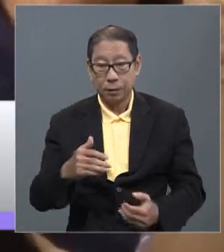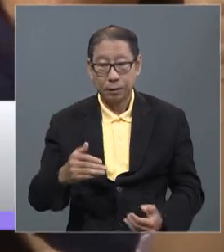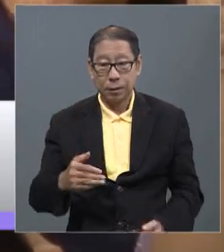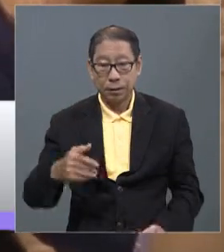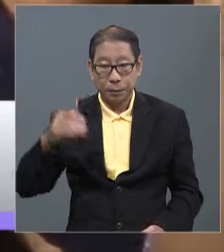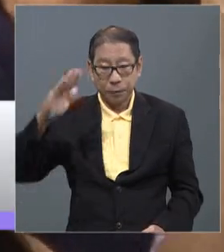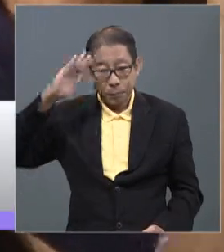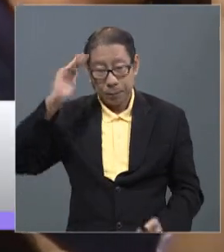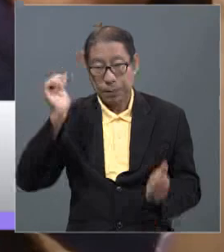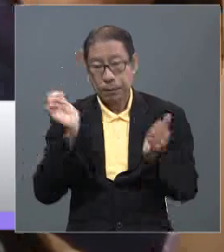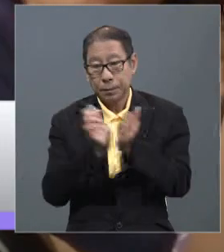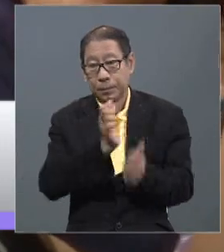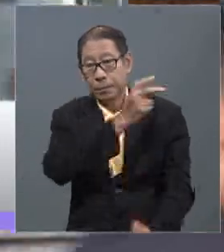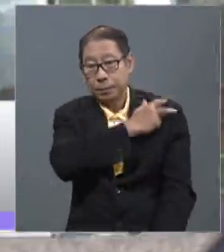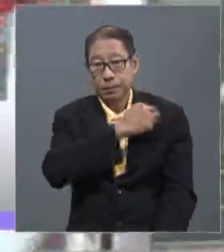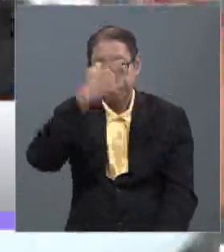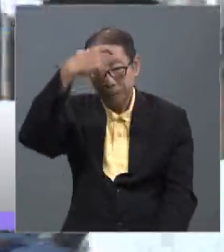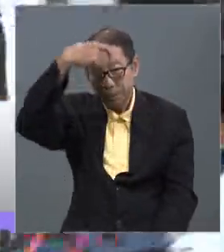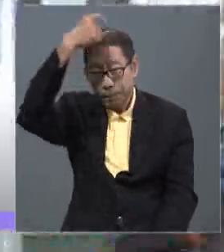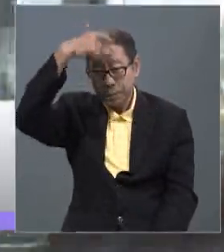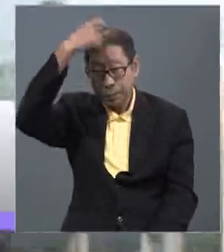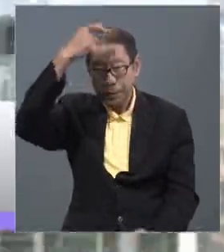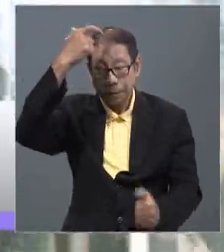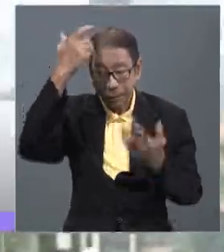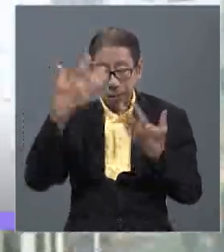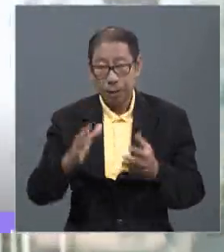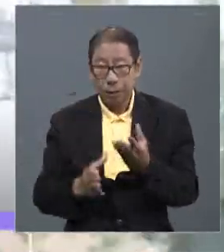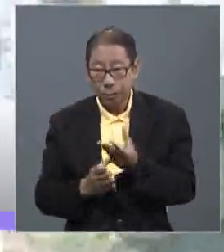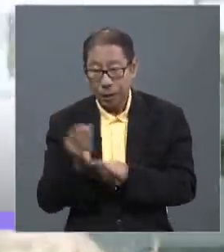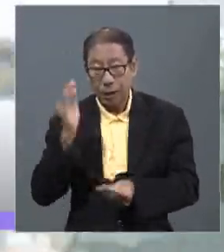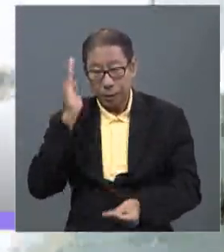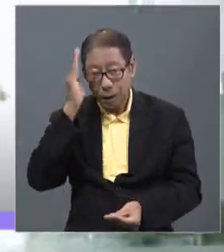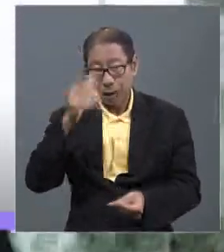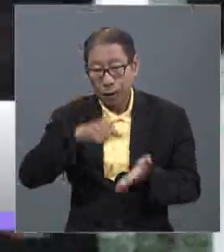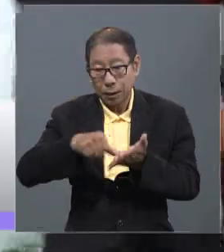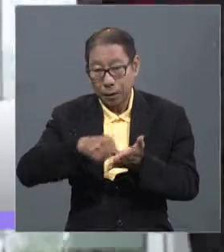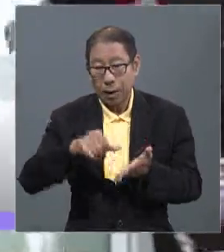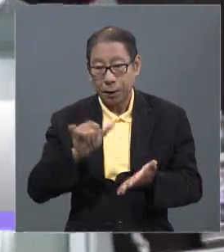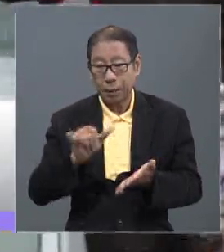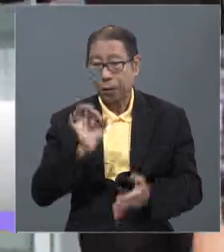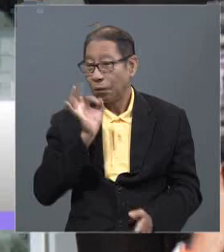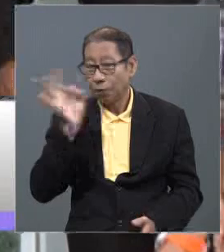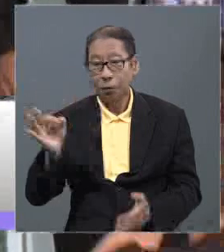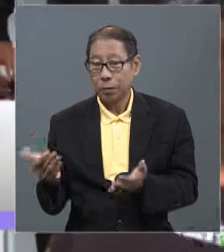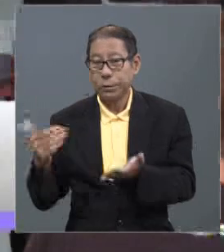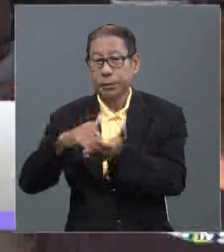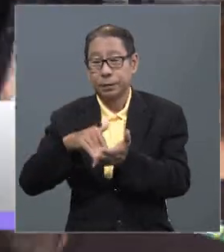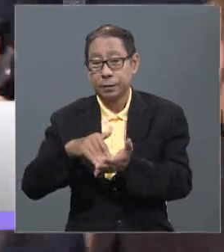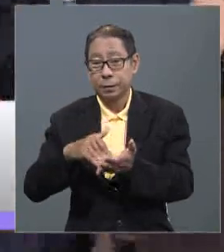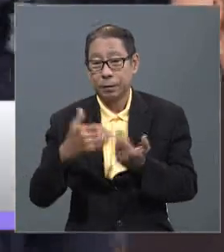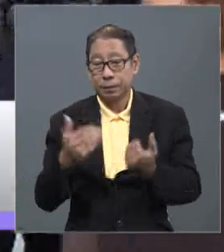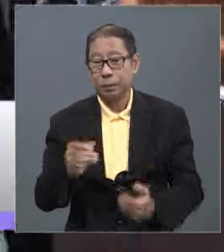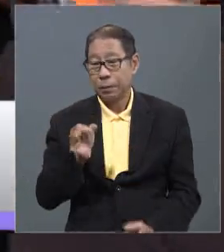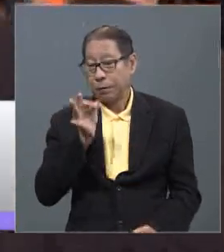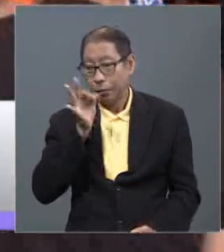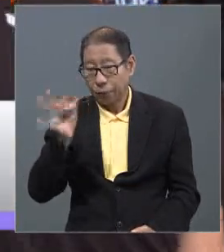ถ้าบิ๊กต่อยังไม่แก้ไขคำสั่งสัปดาห์หน้าจะร้องบิ๊กต่อ ด้วย และนอกจากนี้วันนี้เนี่ยบิ๊กโจ๊กไปอีกที่นึงไปร้องบิ๊กเต่า